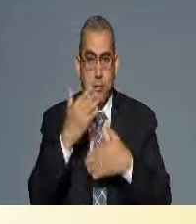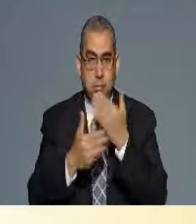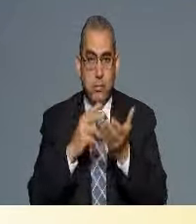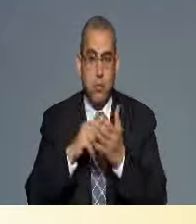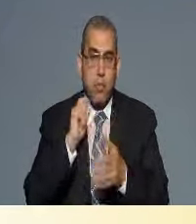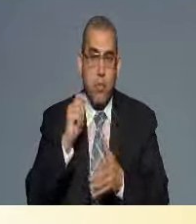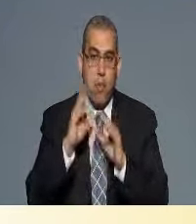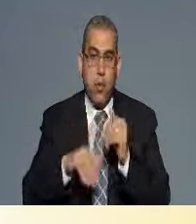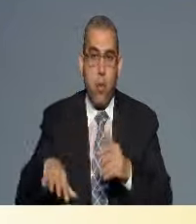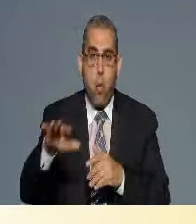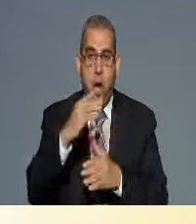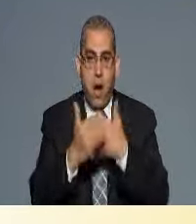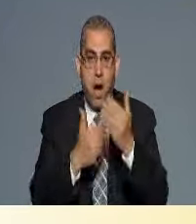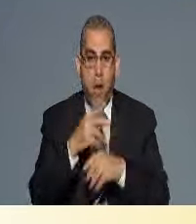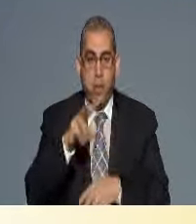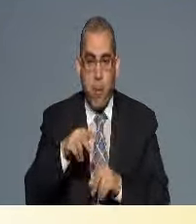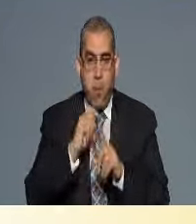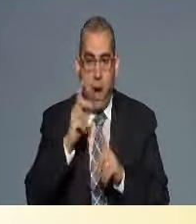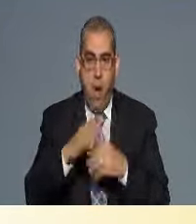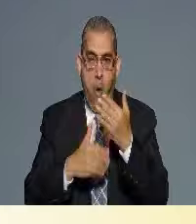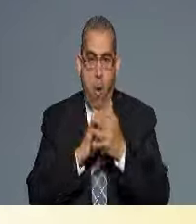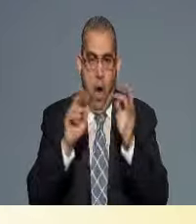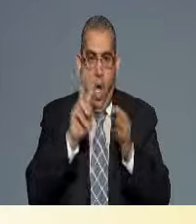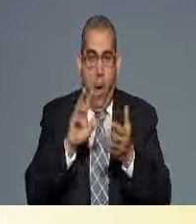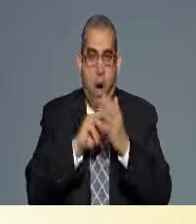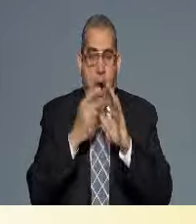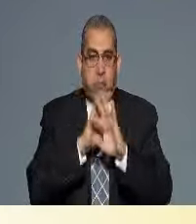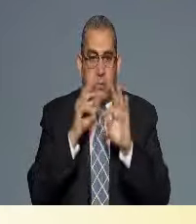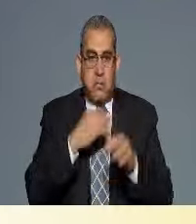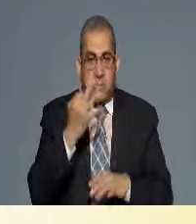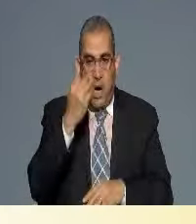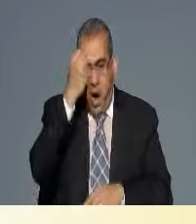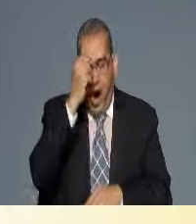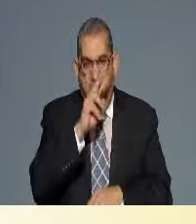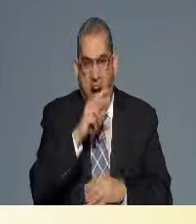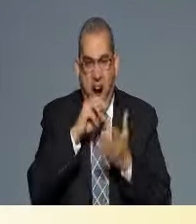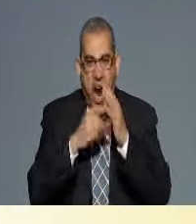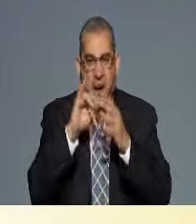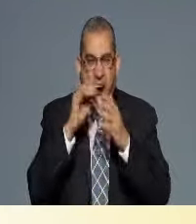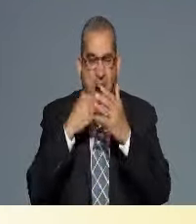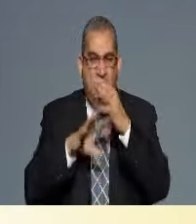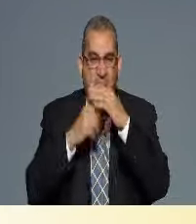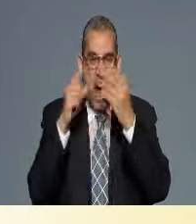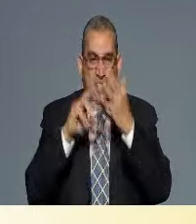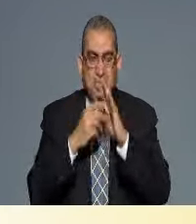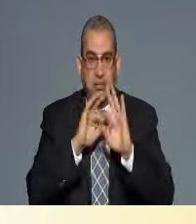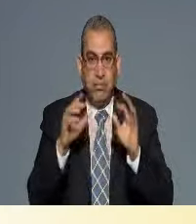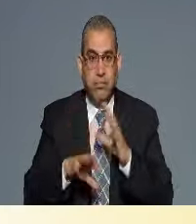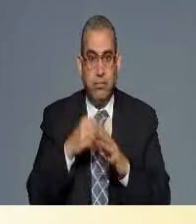محافظات الجمهورية بدلا من 18 محافظة، بنتكلم على 3000 ميجا فولت أمبير في جميع مشروعات الجهاز بدلا